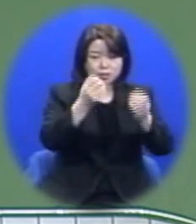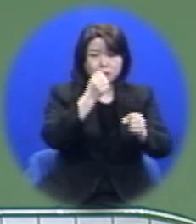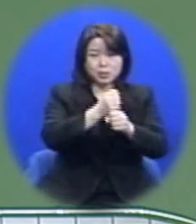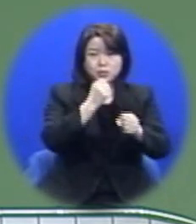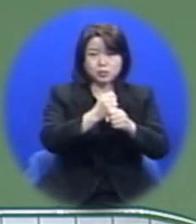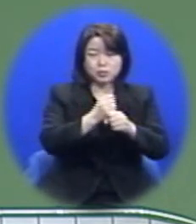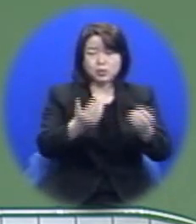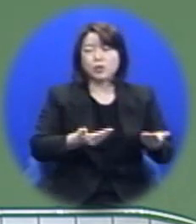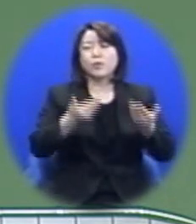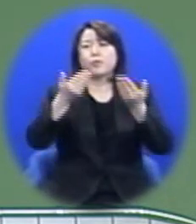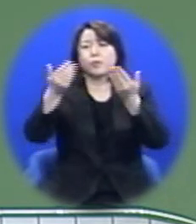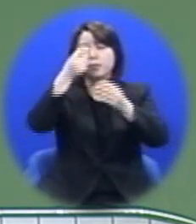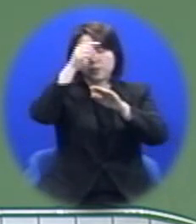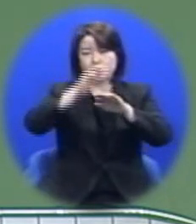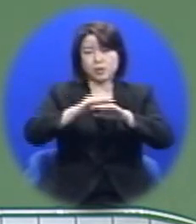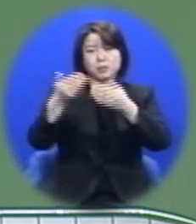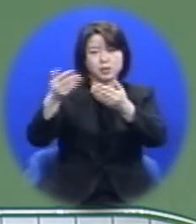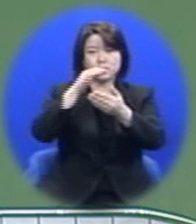하나님이